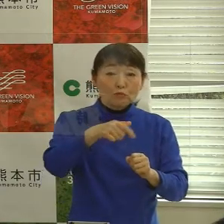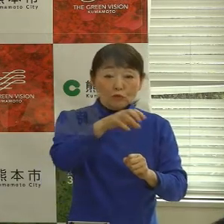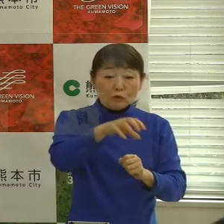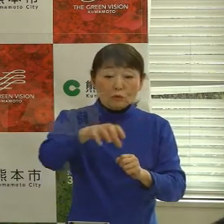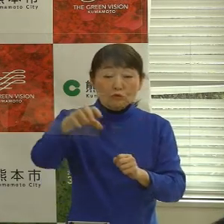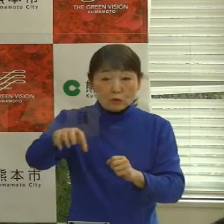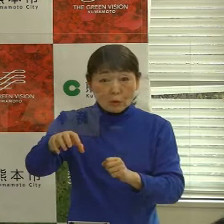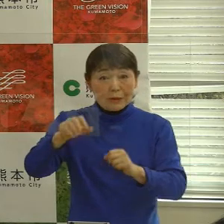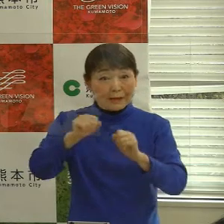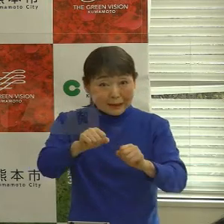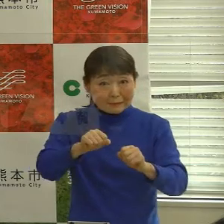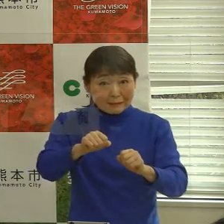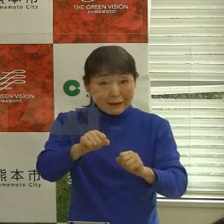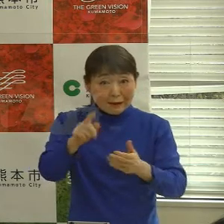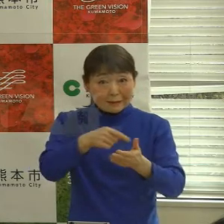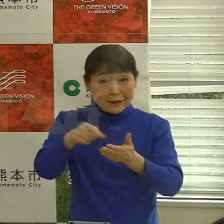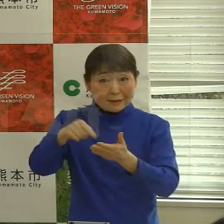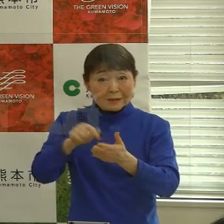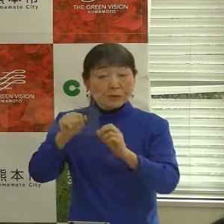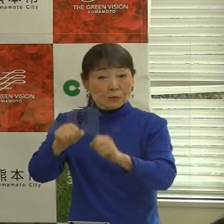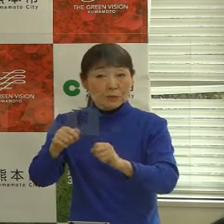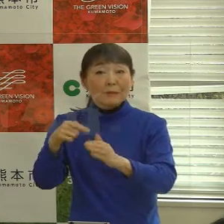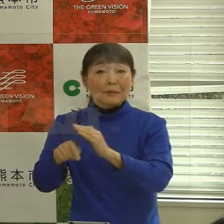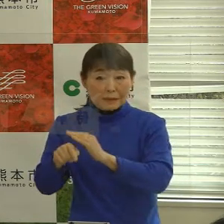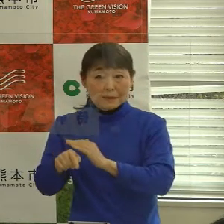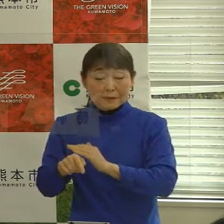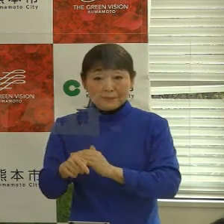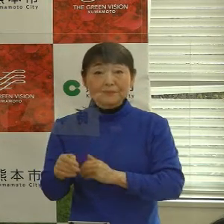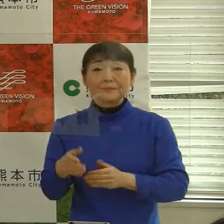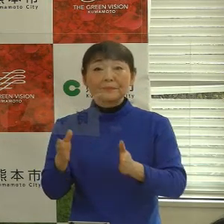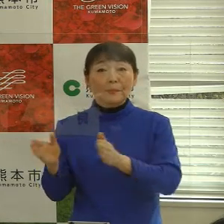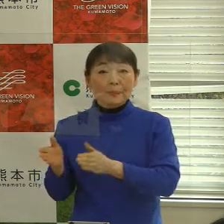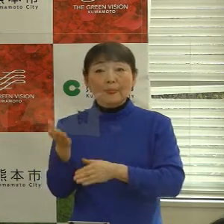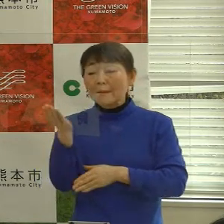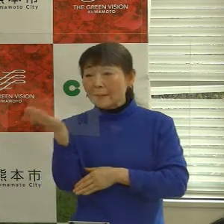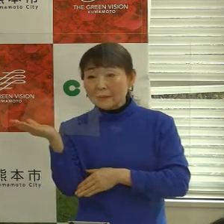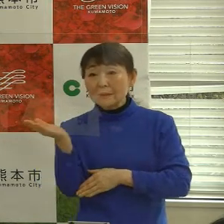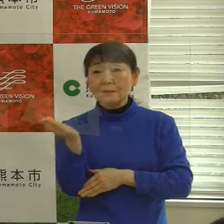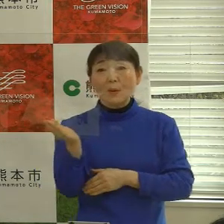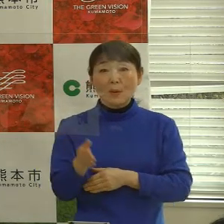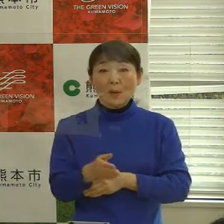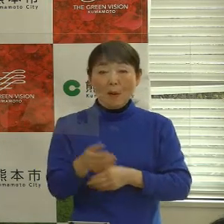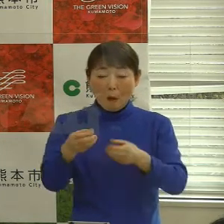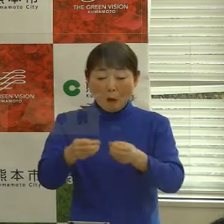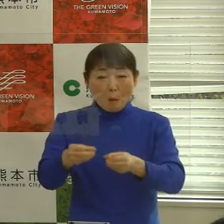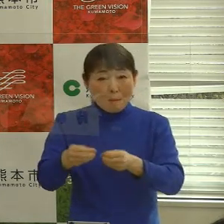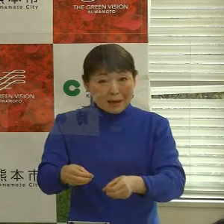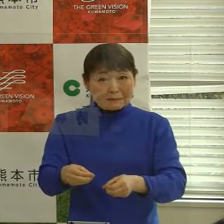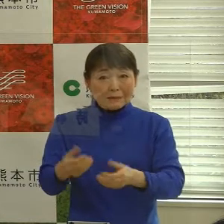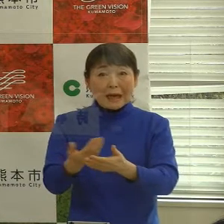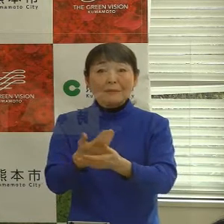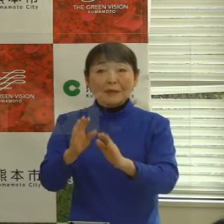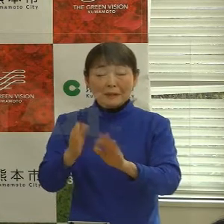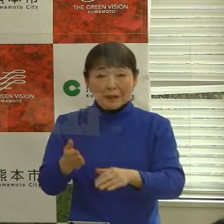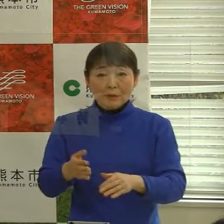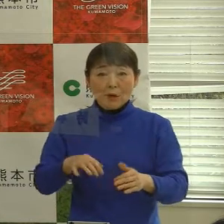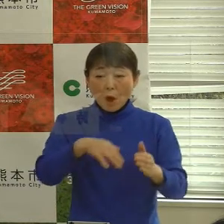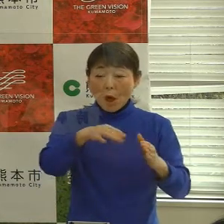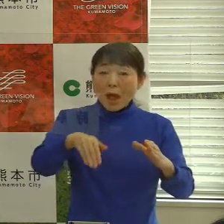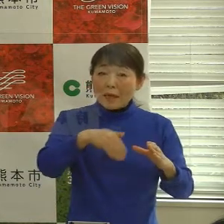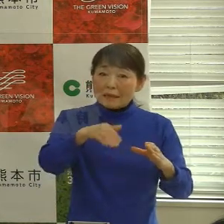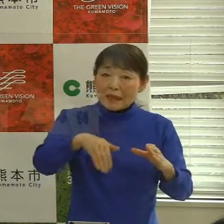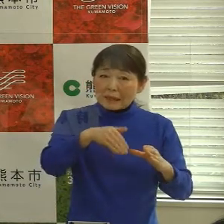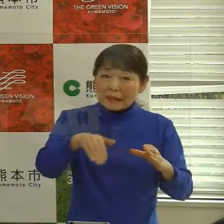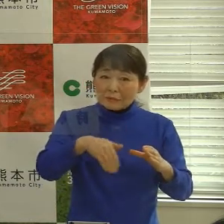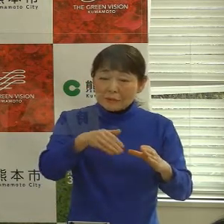やっていくということであります。 ありますね。ちょっと細かい話にもなるかもしれないんですけれども、まあ、選択されていた